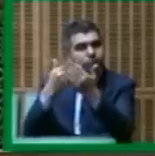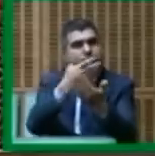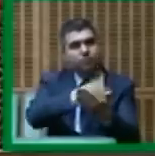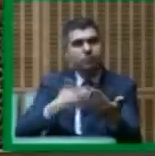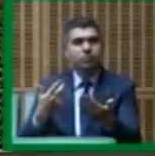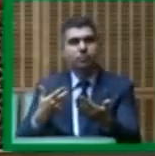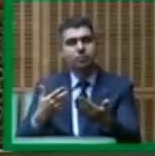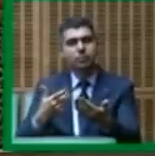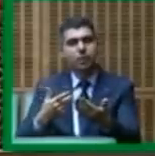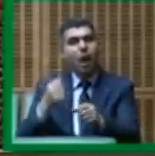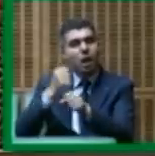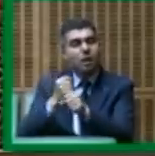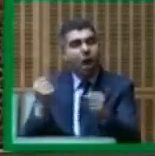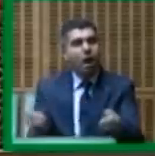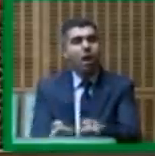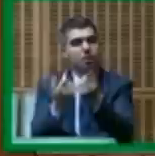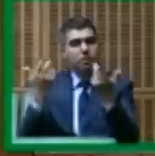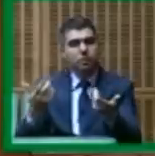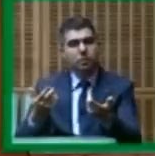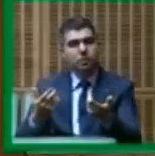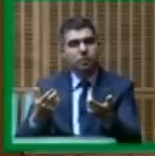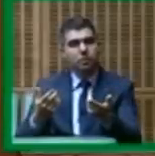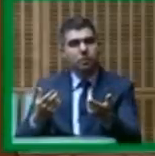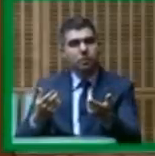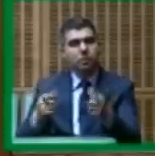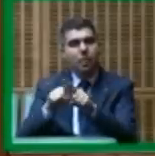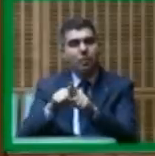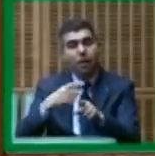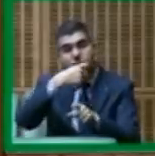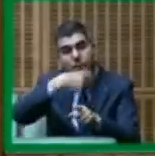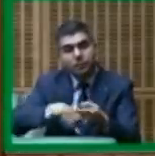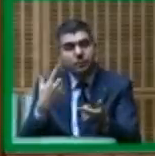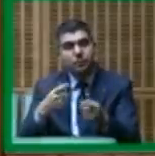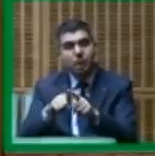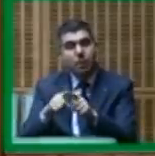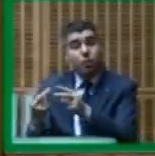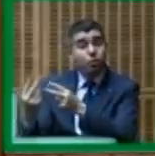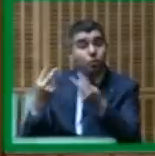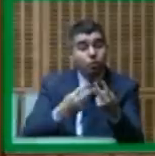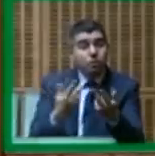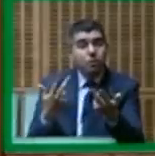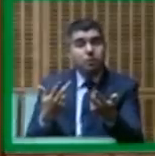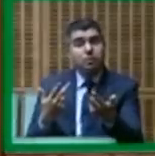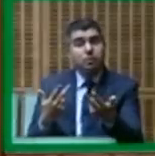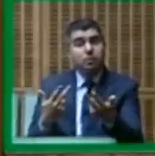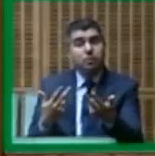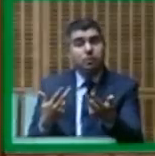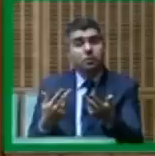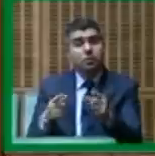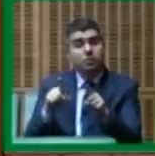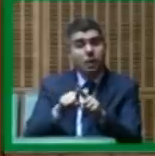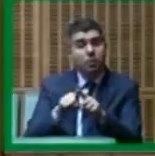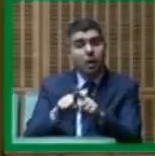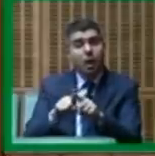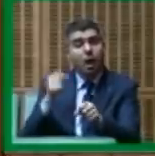إلا كانت نيتهم سليمة، راه هو واحد الإنسان تيجي لواحد المرحلة معينة كيخلي الأشغال